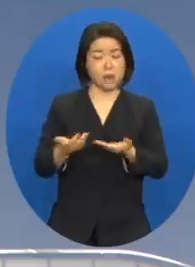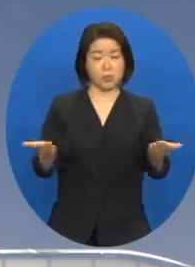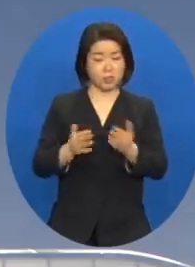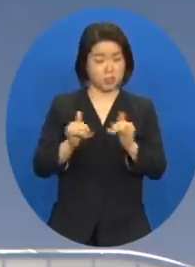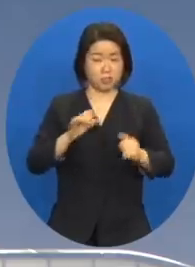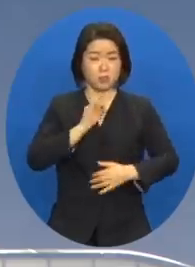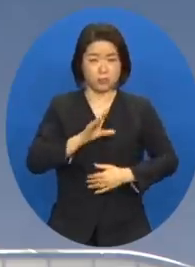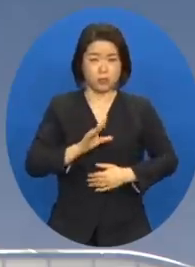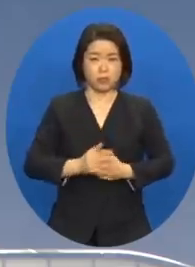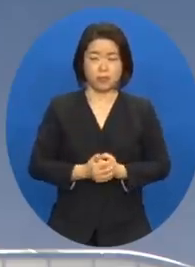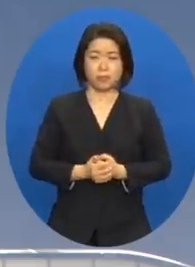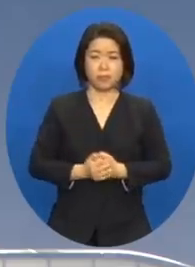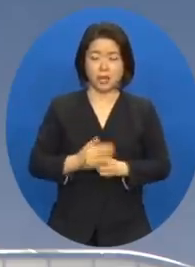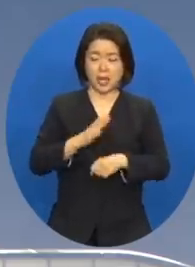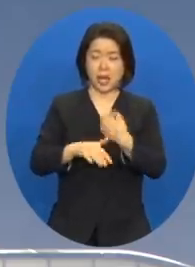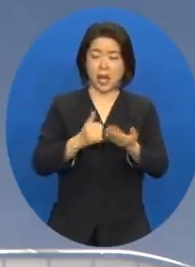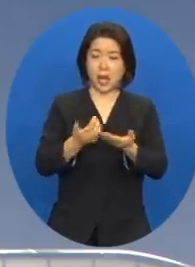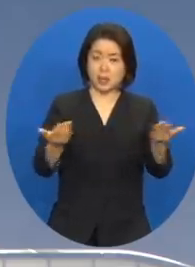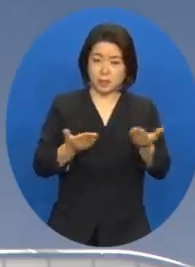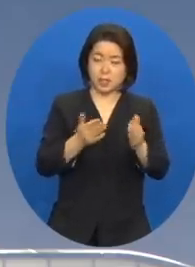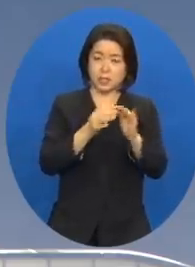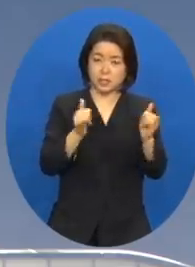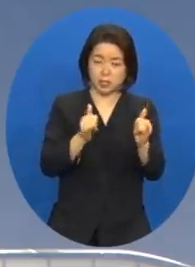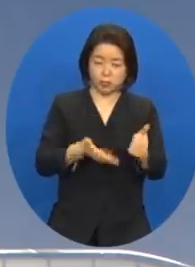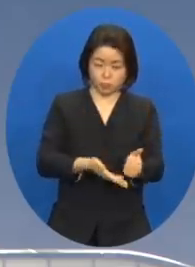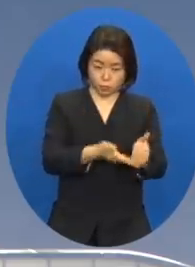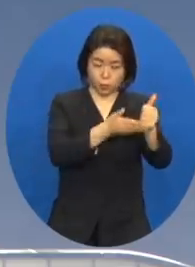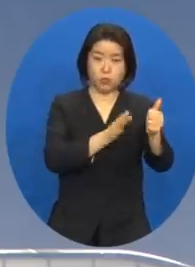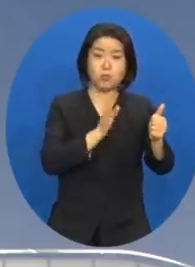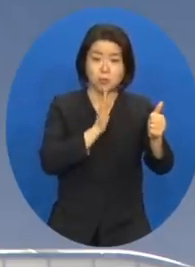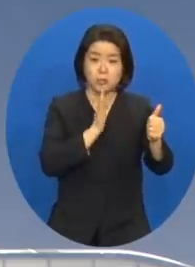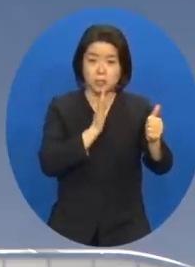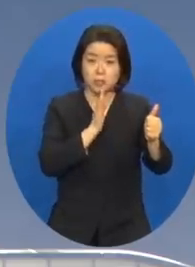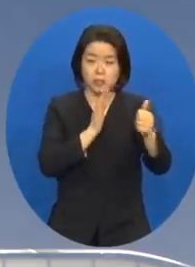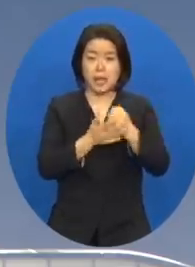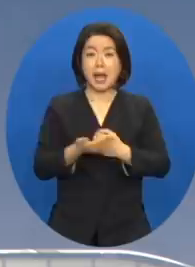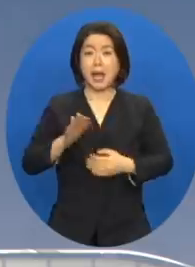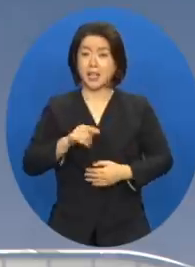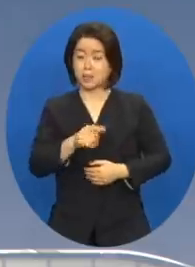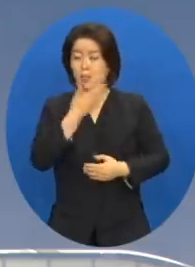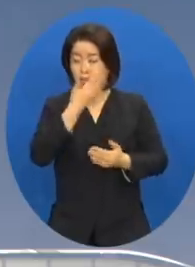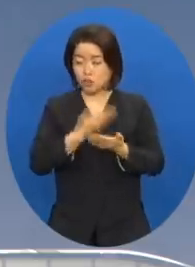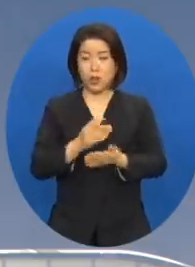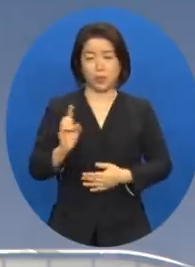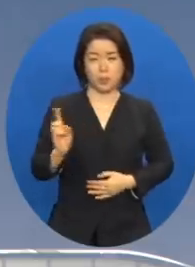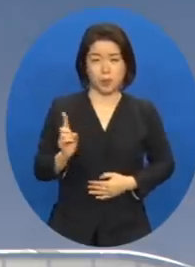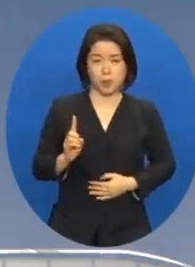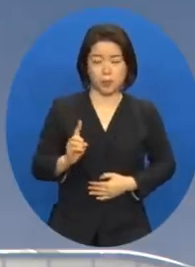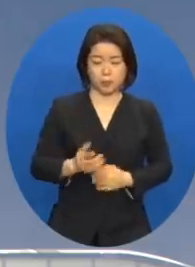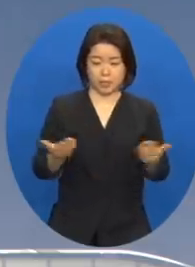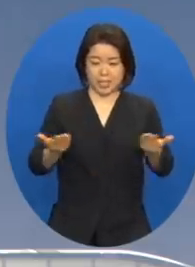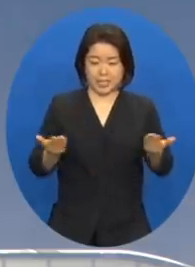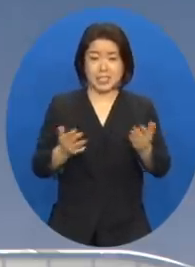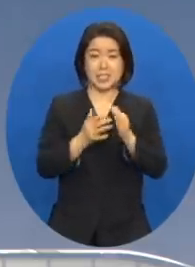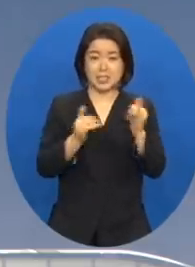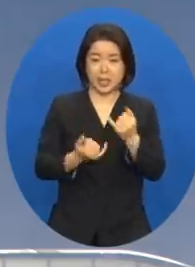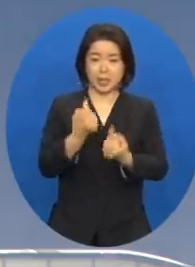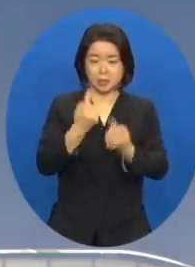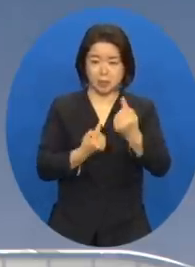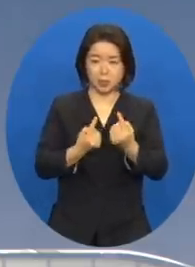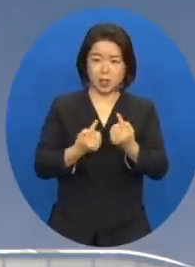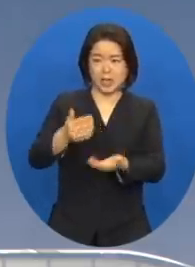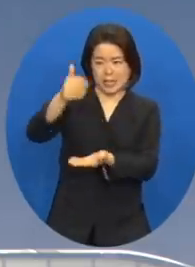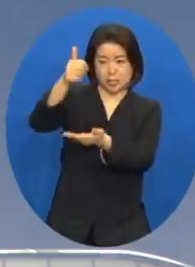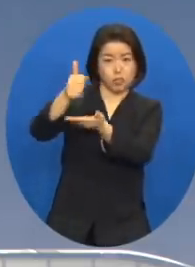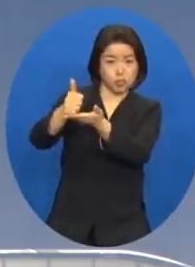뿐이에요. 하나님의 일꾼도 존중하긴 해야죠. 그렇지만 중요한 것은 일꾼보다도 주인이